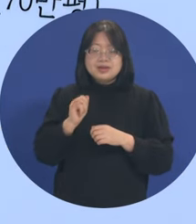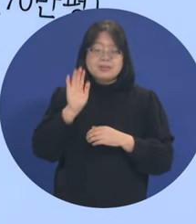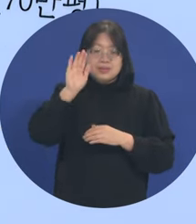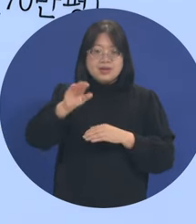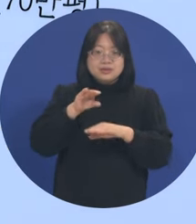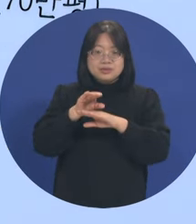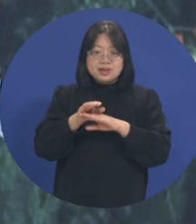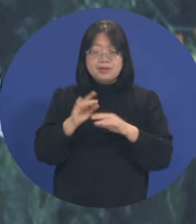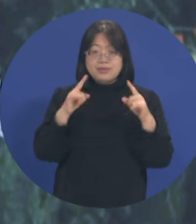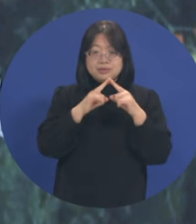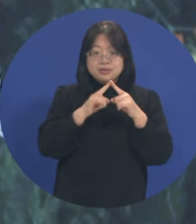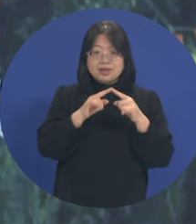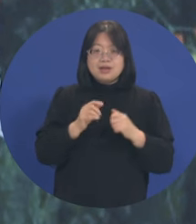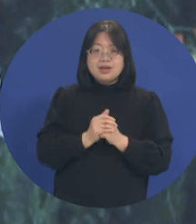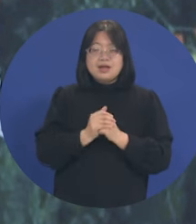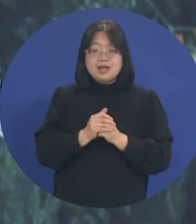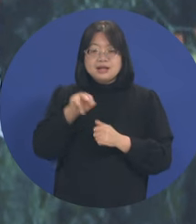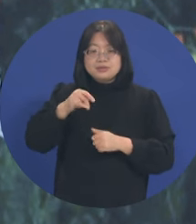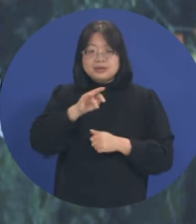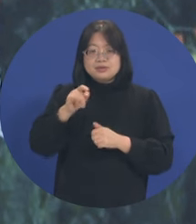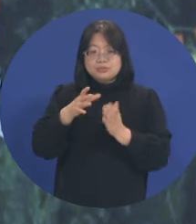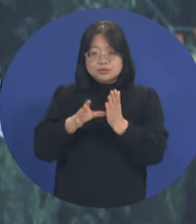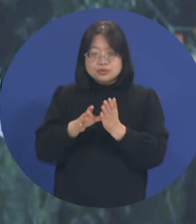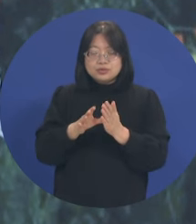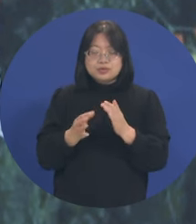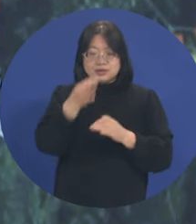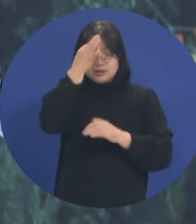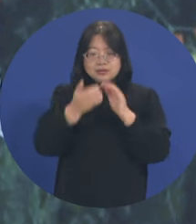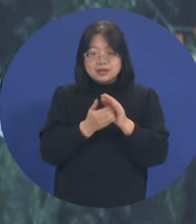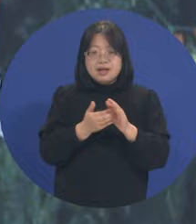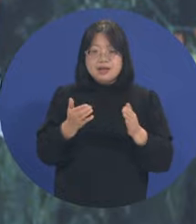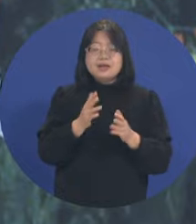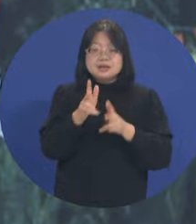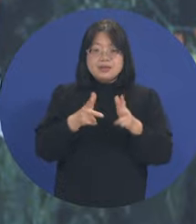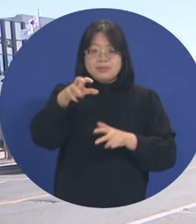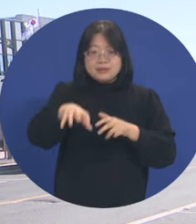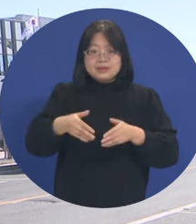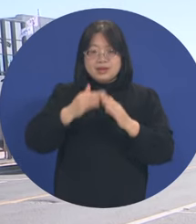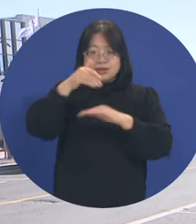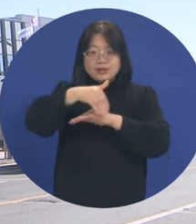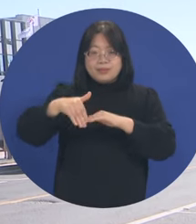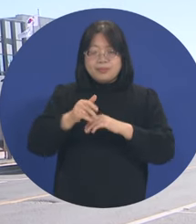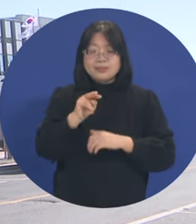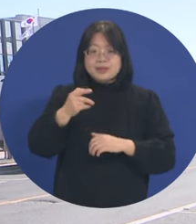에너지,미래자동차, 반도체,스마트물류에중점을둔첨단산업단지로탈바꿈시킬계획입니다 .